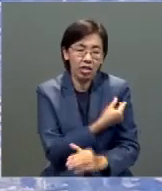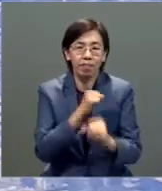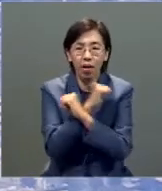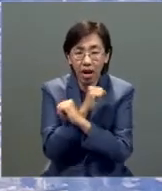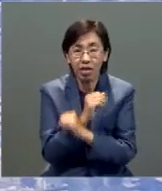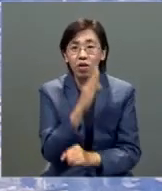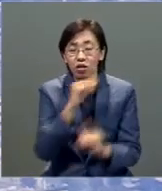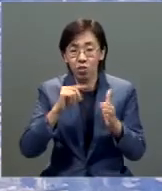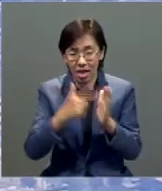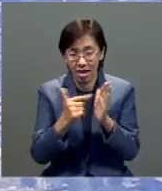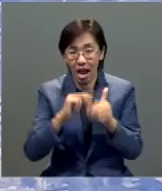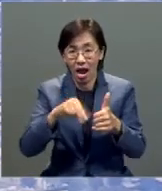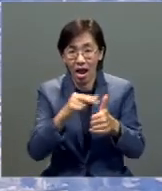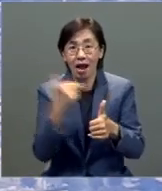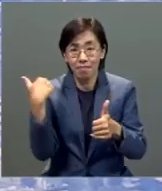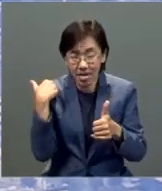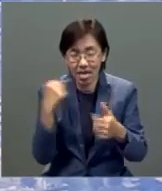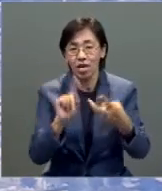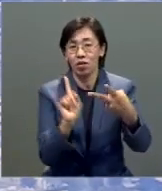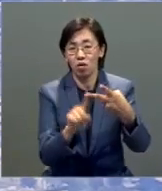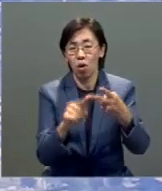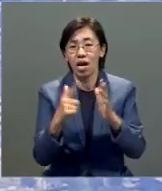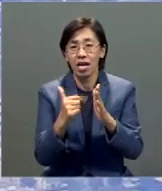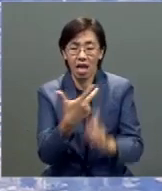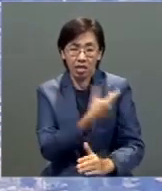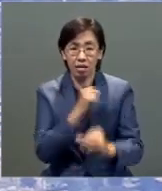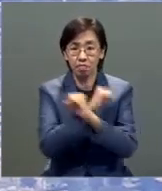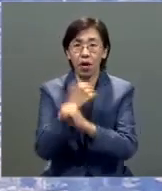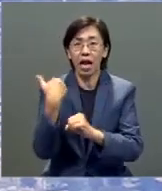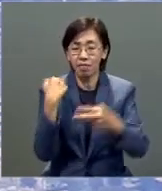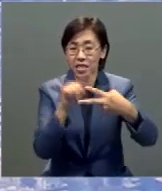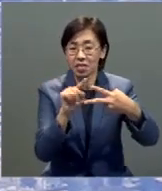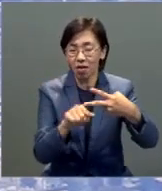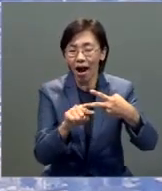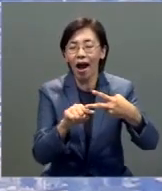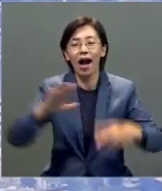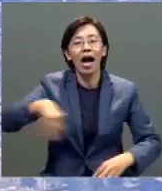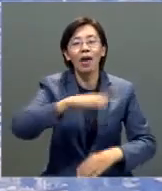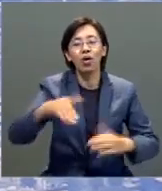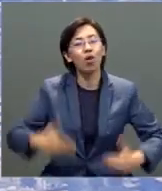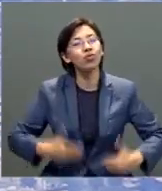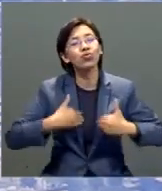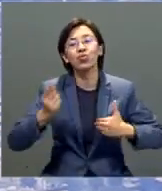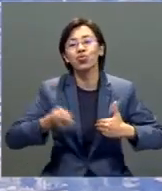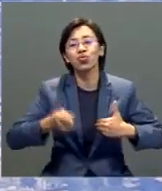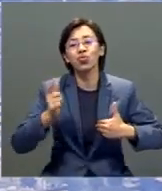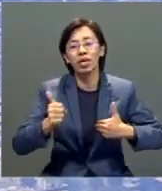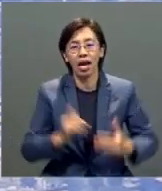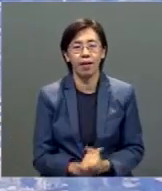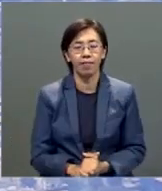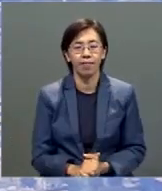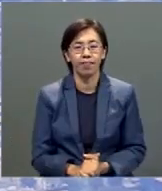าสองอย่างนี้เกิดขึ้นได้ความมั่นใจในระบบสาธารณสุขจะกลับมาเราก็มาใช้ชีวิตในปกติได้แต่ณ